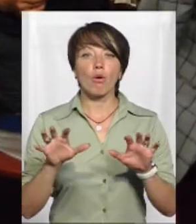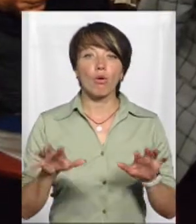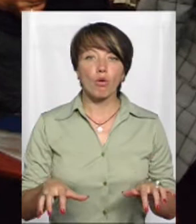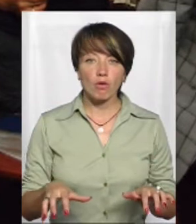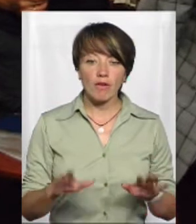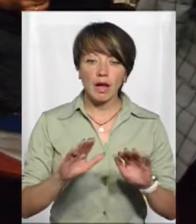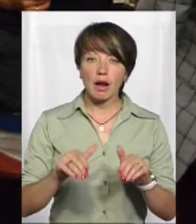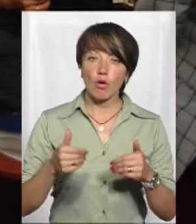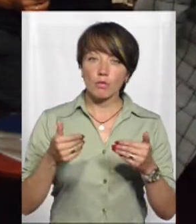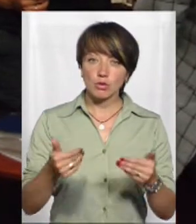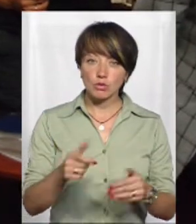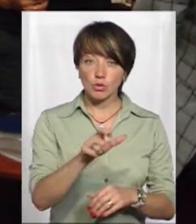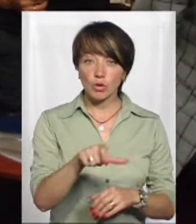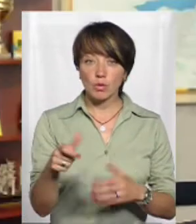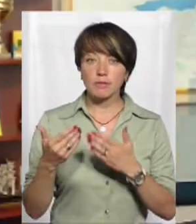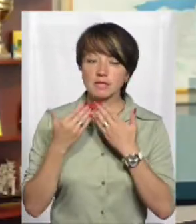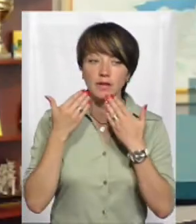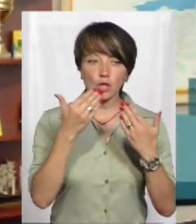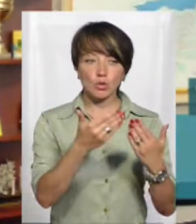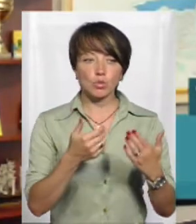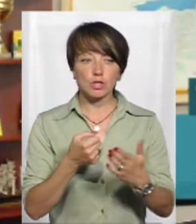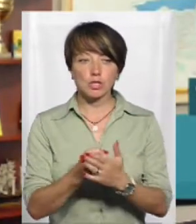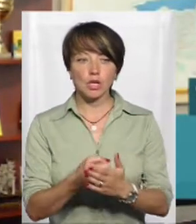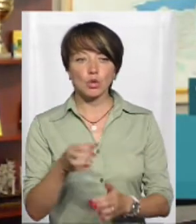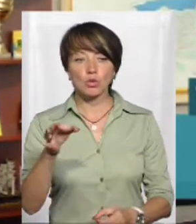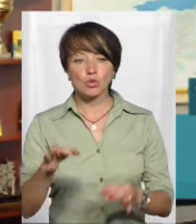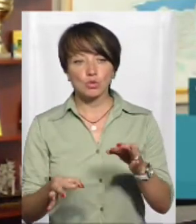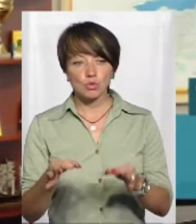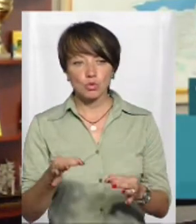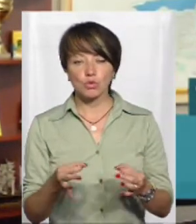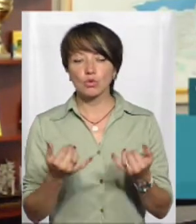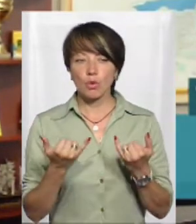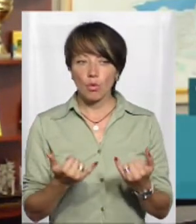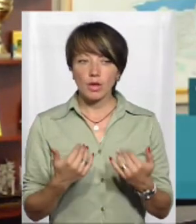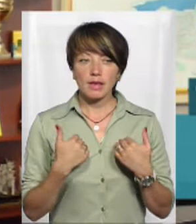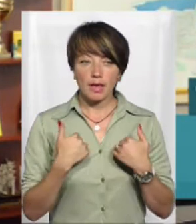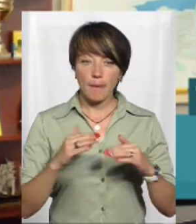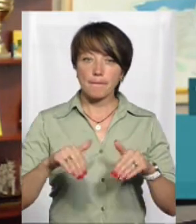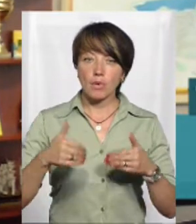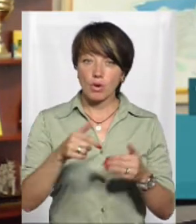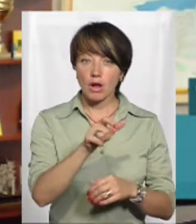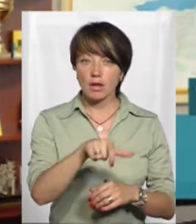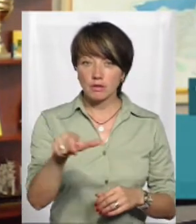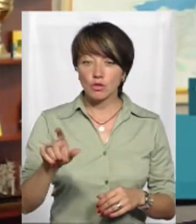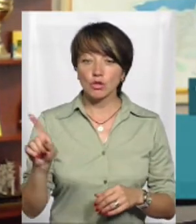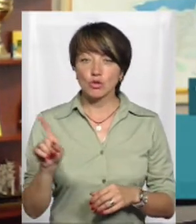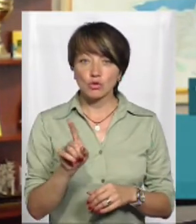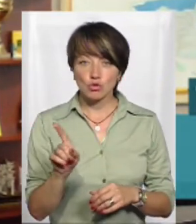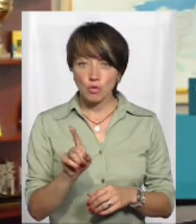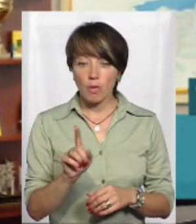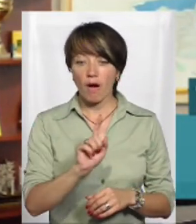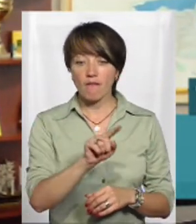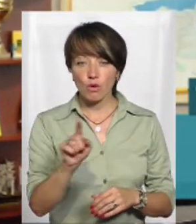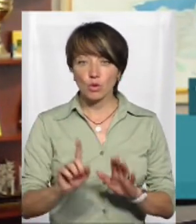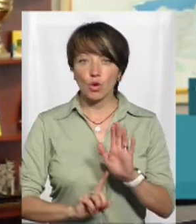Бондаренко рекомендує інвесторам звернутися до суду. Сьогодні я порадив інвесторам, щоб паралельно вони